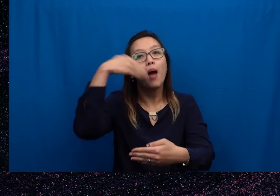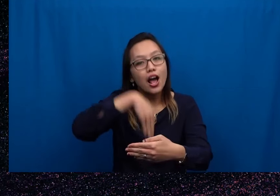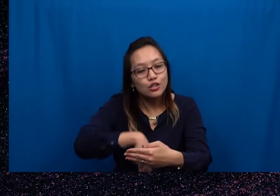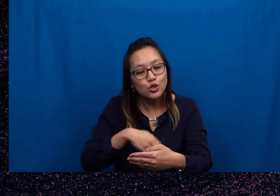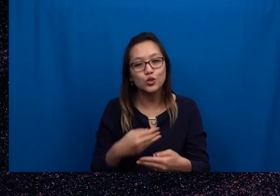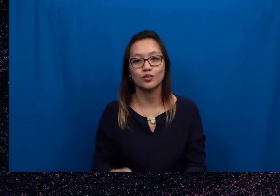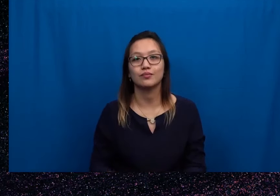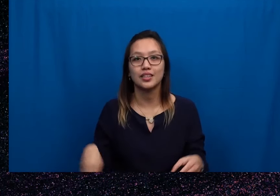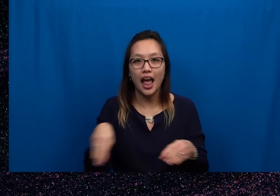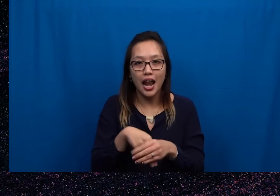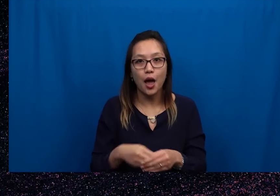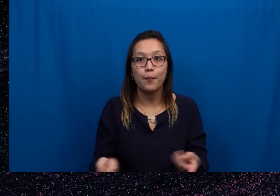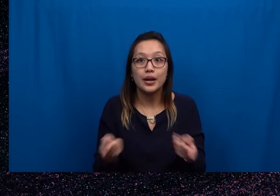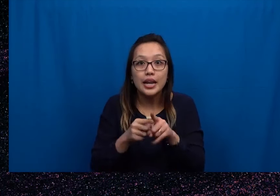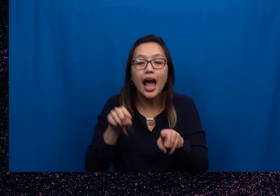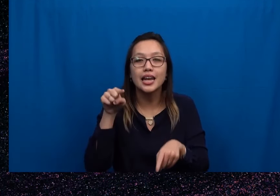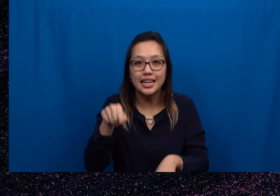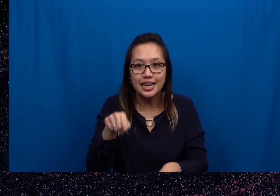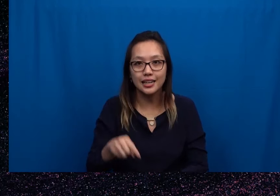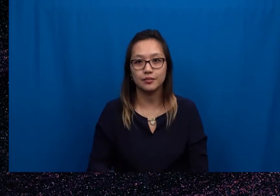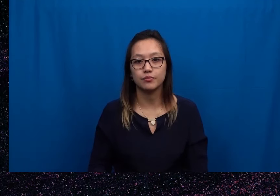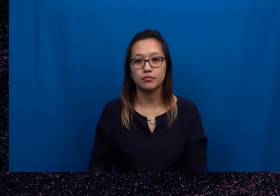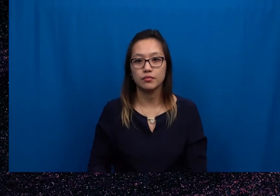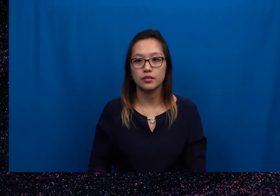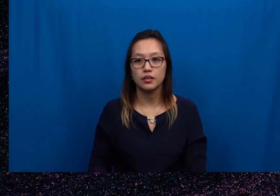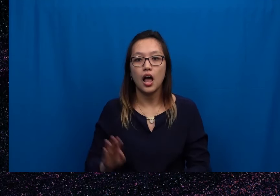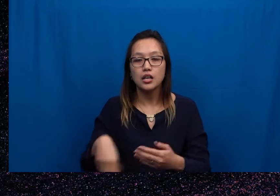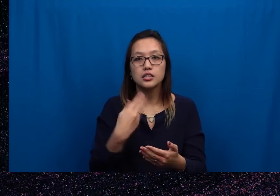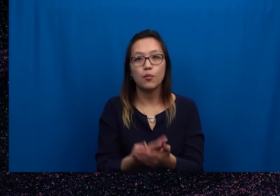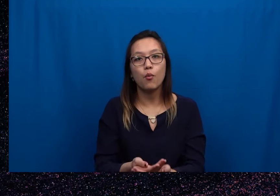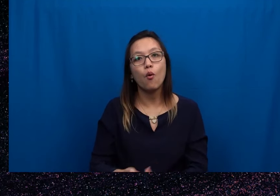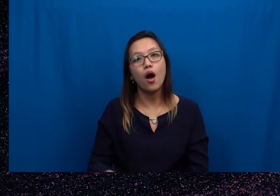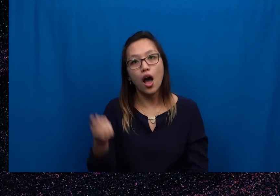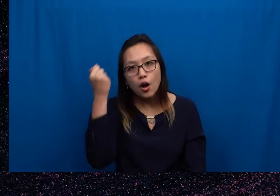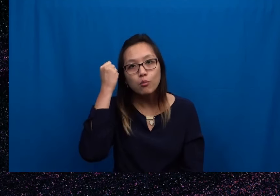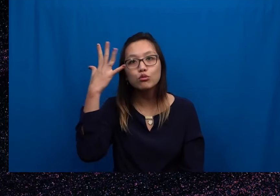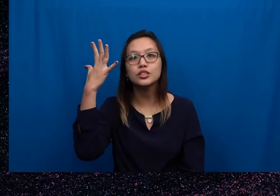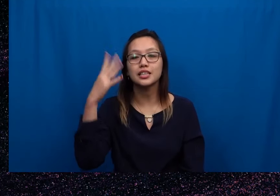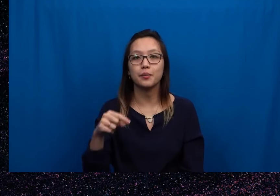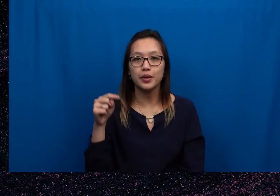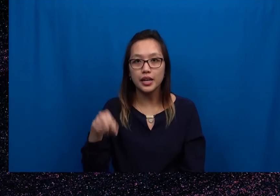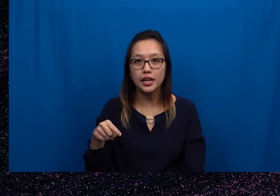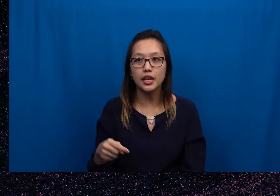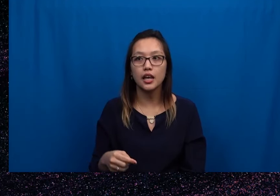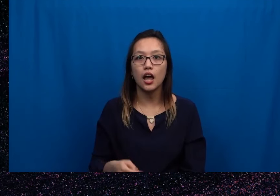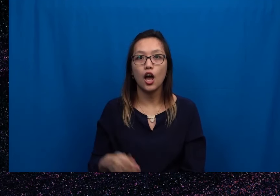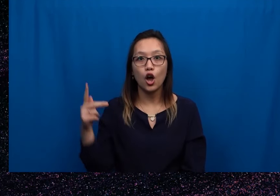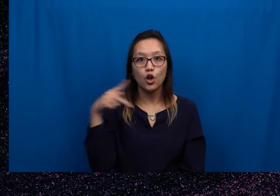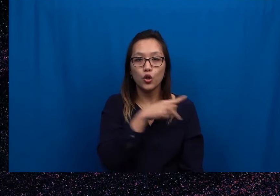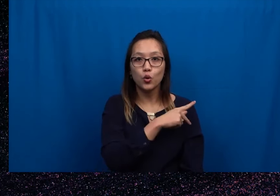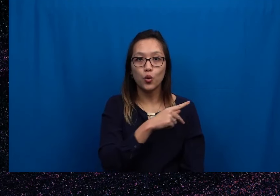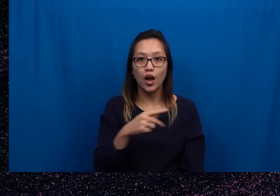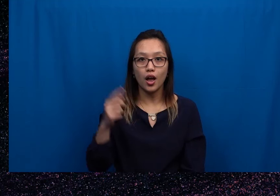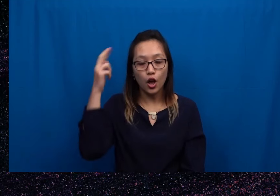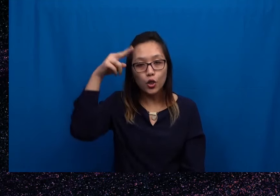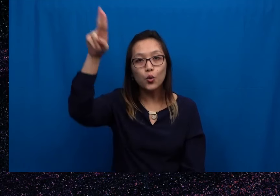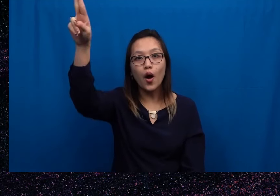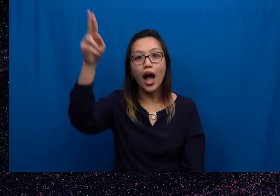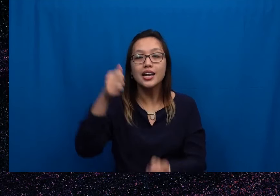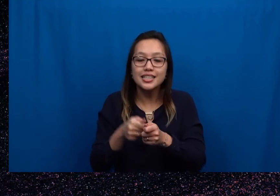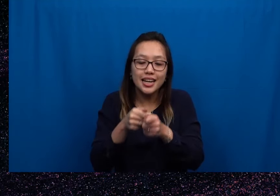kehidupan yang mereka lalui, mereka sungguh-sungguh melihat penyertaan-Mu, perkenananmu dan tuntunanmu dalam hidup pernikahan